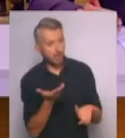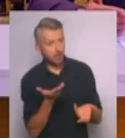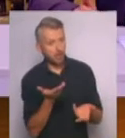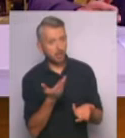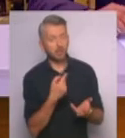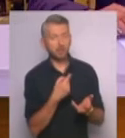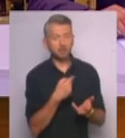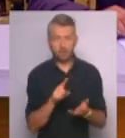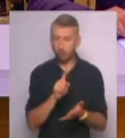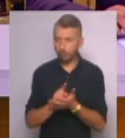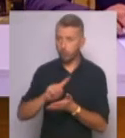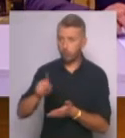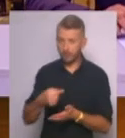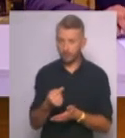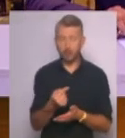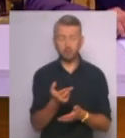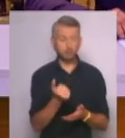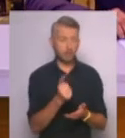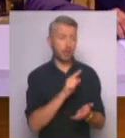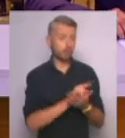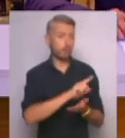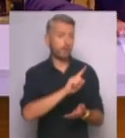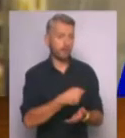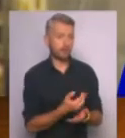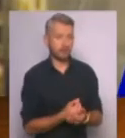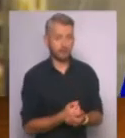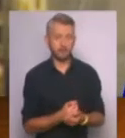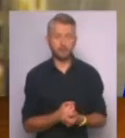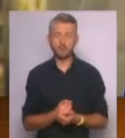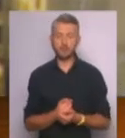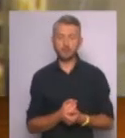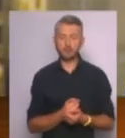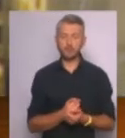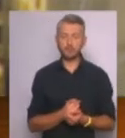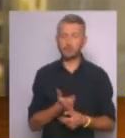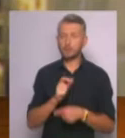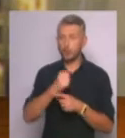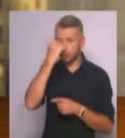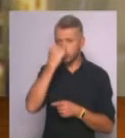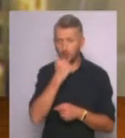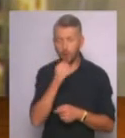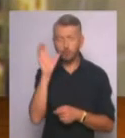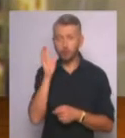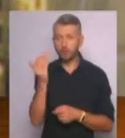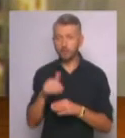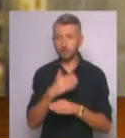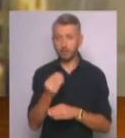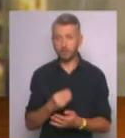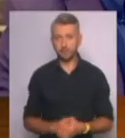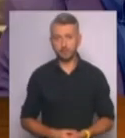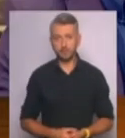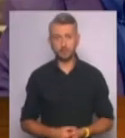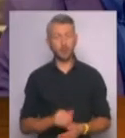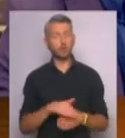що, Зобов'язати це робити дійсно зобов'язати. На законодавчому рівні. Так, дуже дякую. Вас слухаємо. Добрий день.